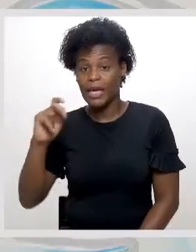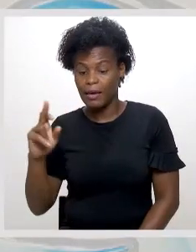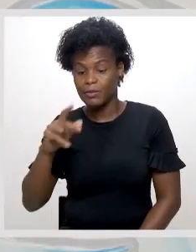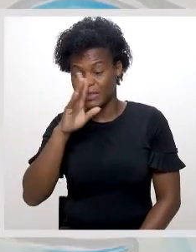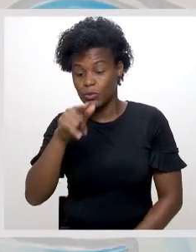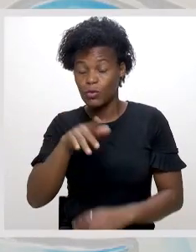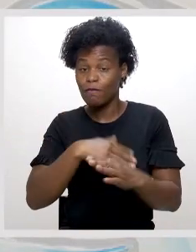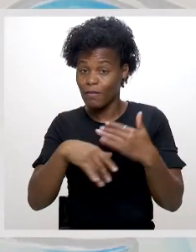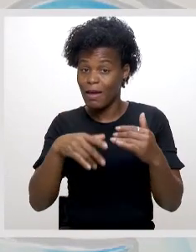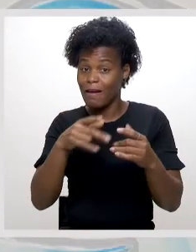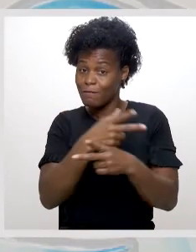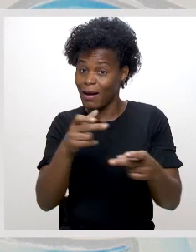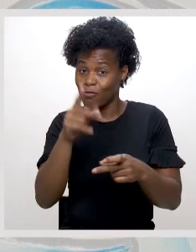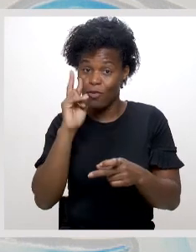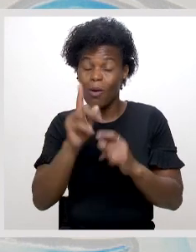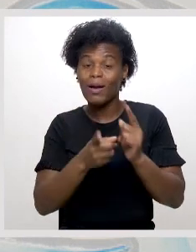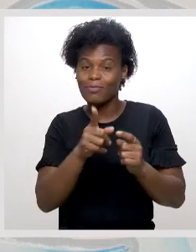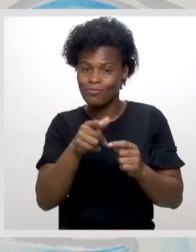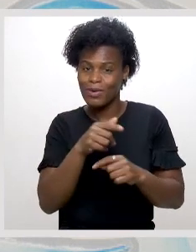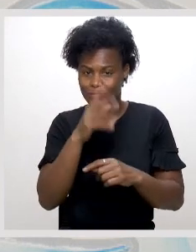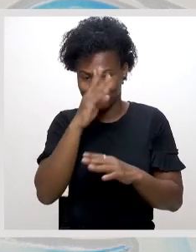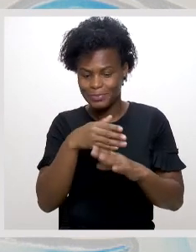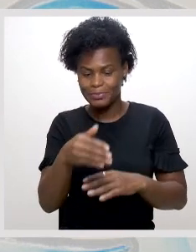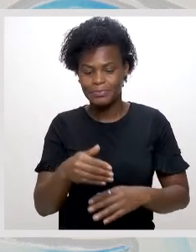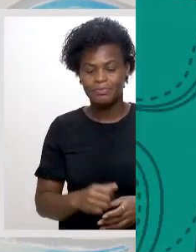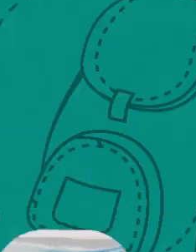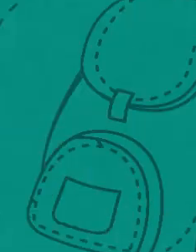t'arriver. Vas-y, à toi.